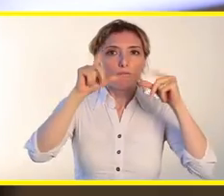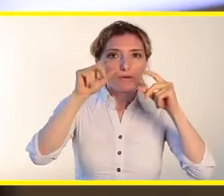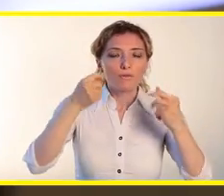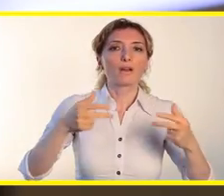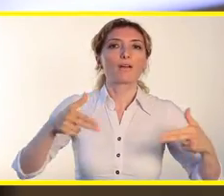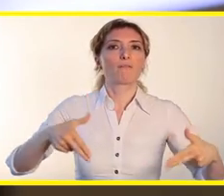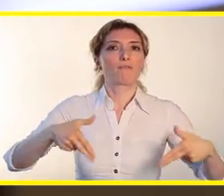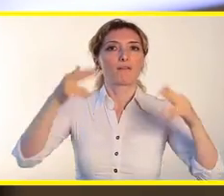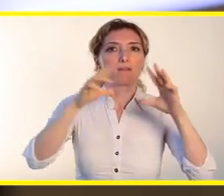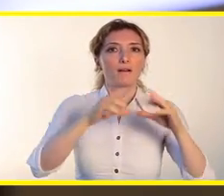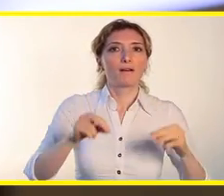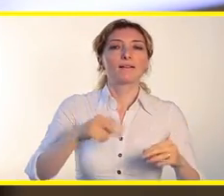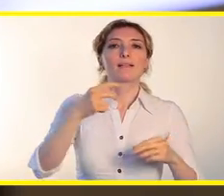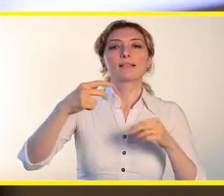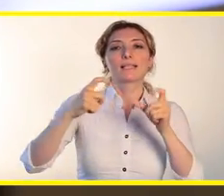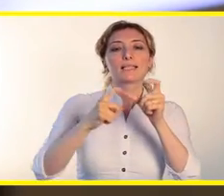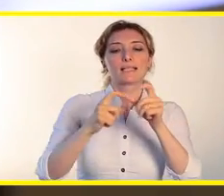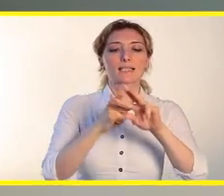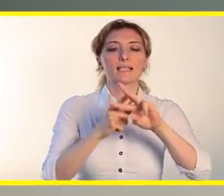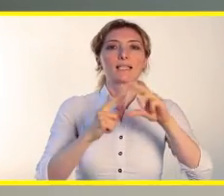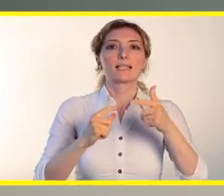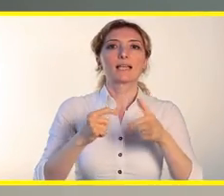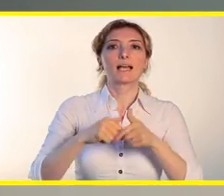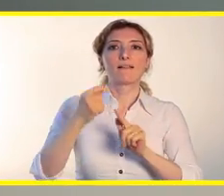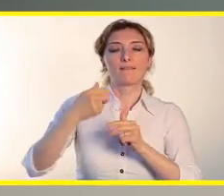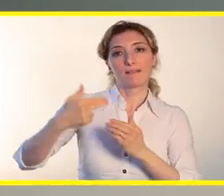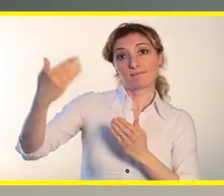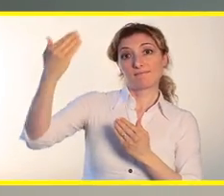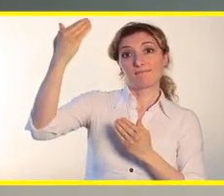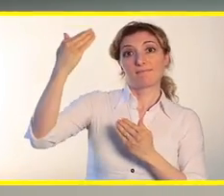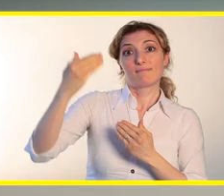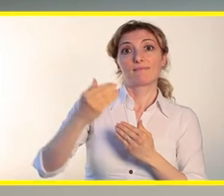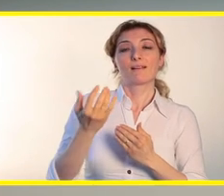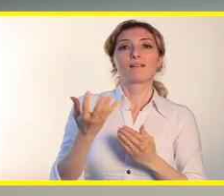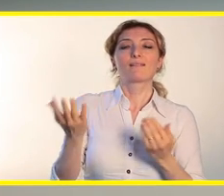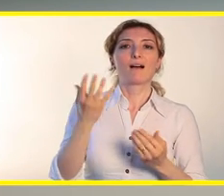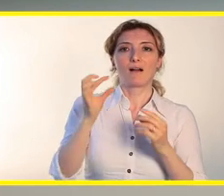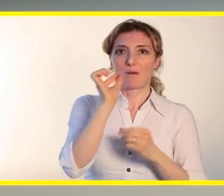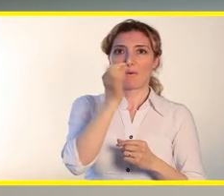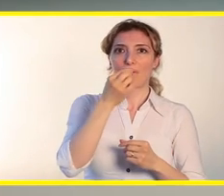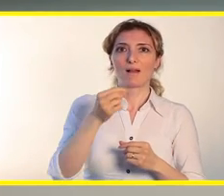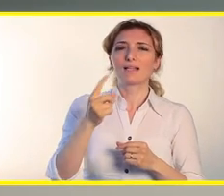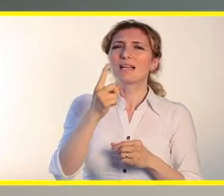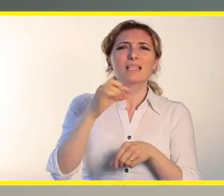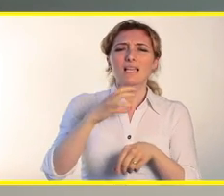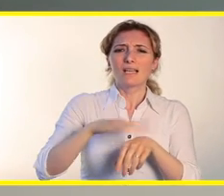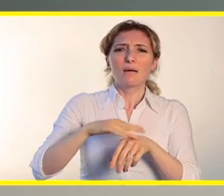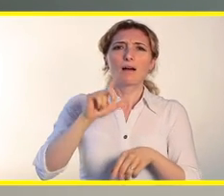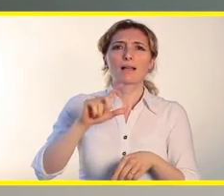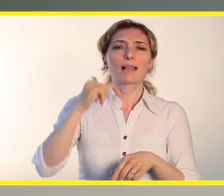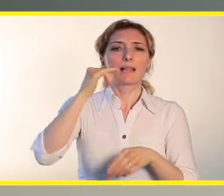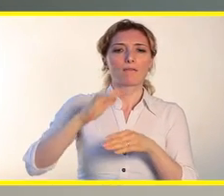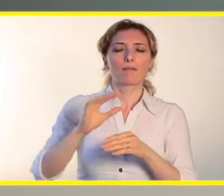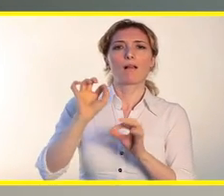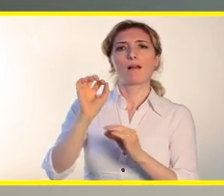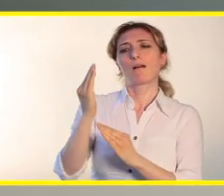selfie çekmek artık çok daha zevkli ve kolay. Selfie modunu etkinleştirdiğinizde tüm yapmanız gereken telefonunuzu sabit